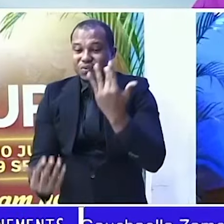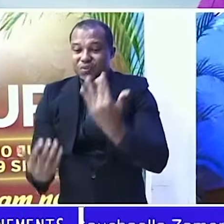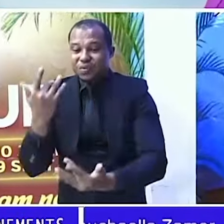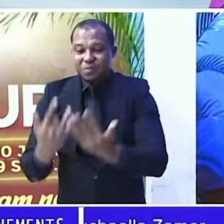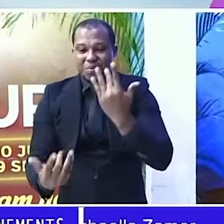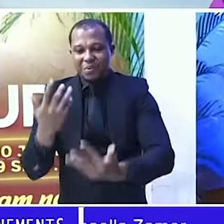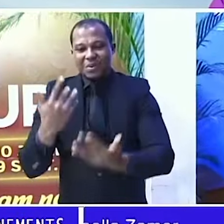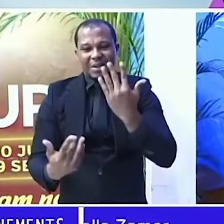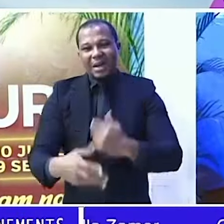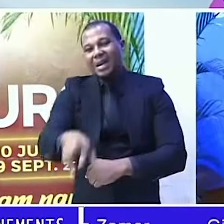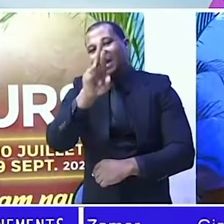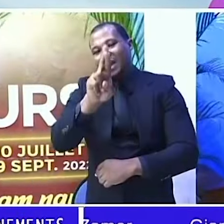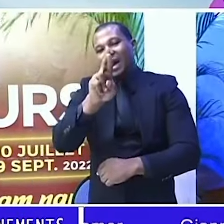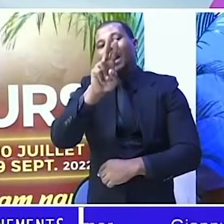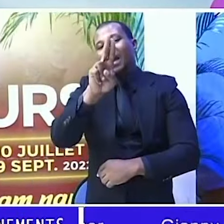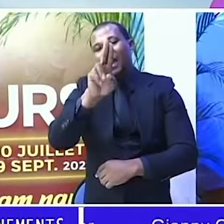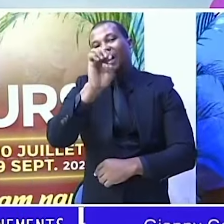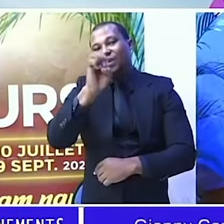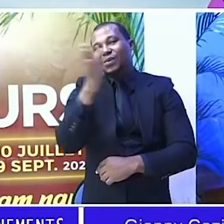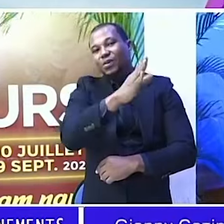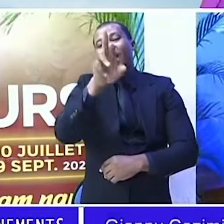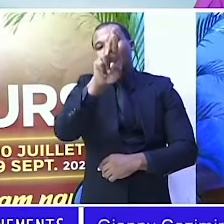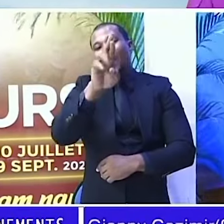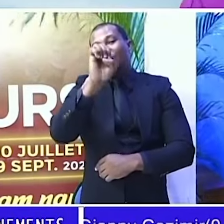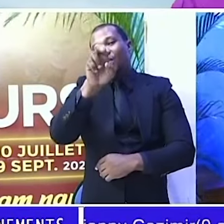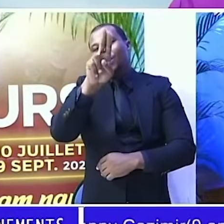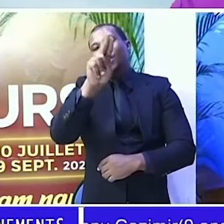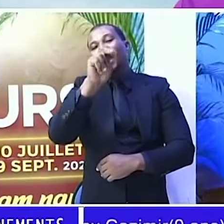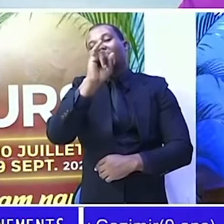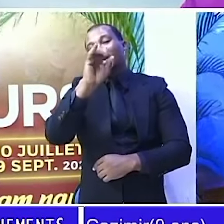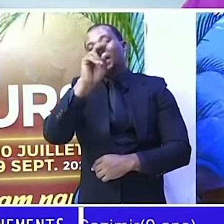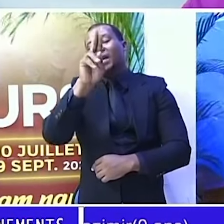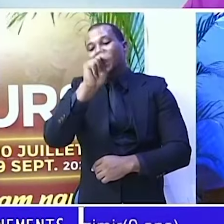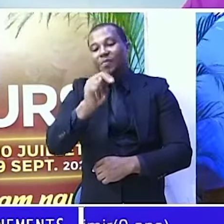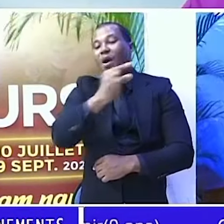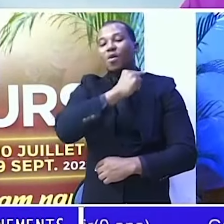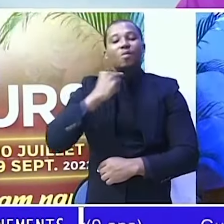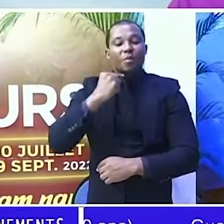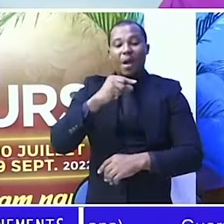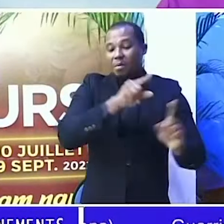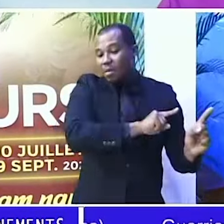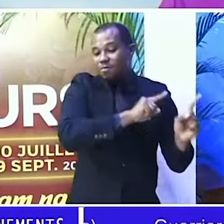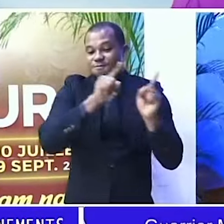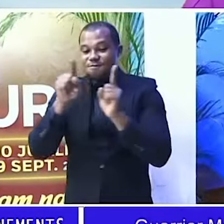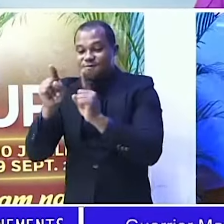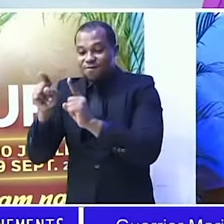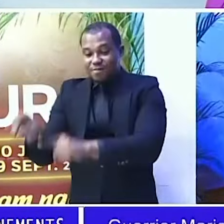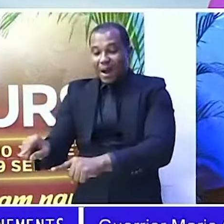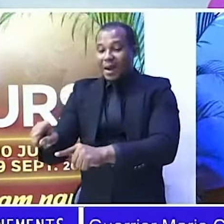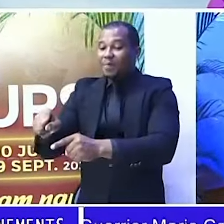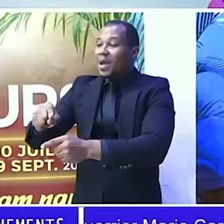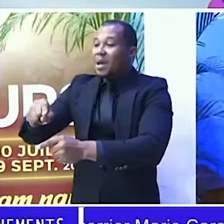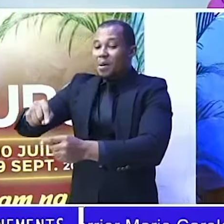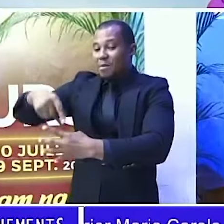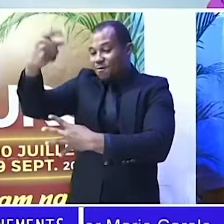Et c'est bon Dieu qui fait avant les racines de dit mon père, m'a privé pour quelques petits bagailles, mettez nos petits mallettes.